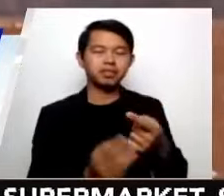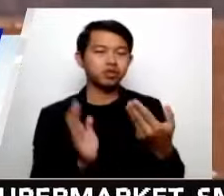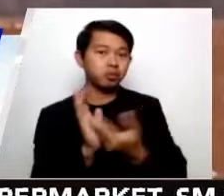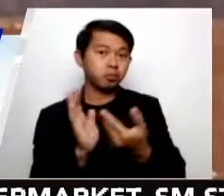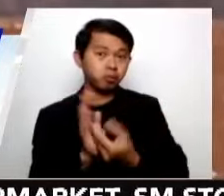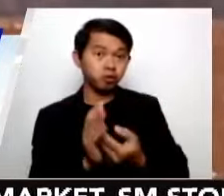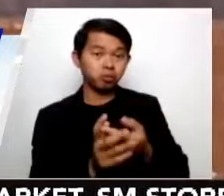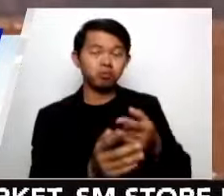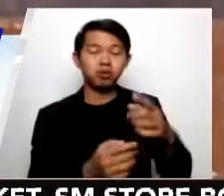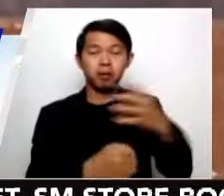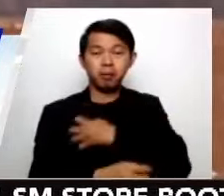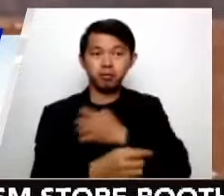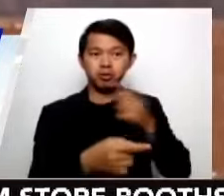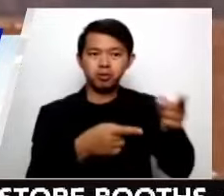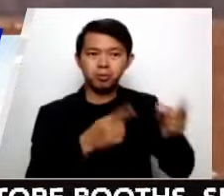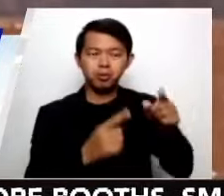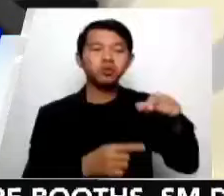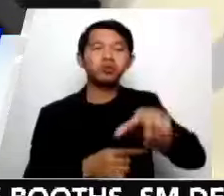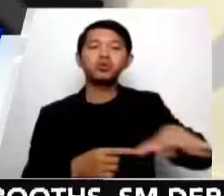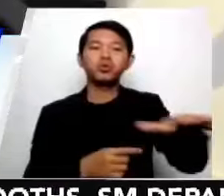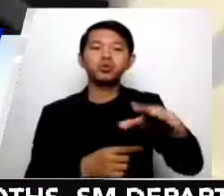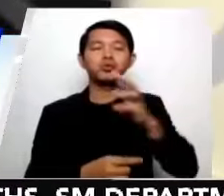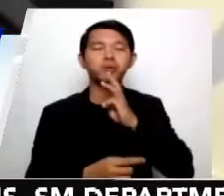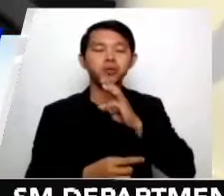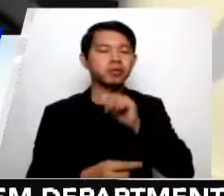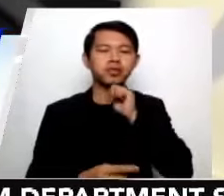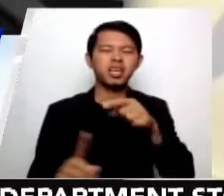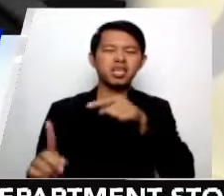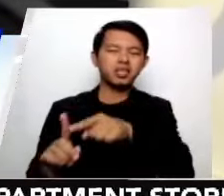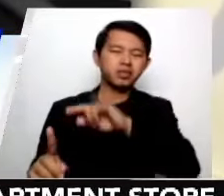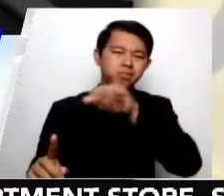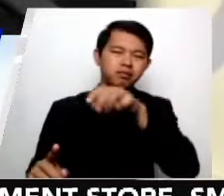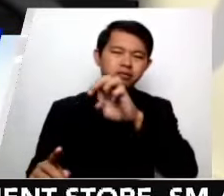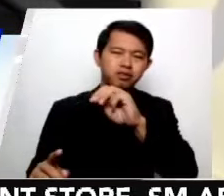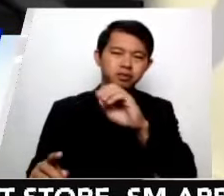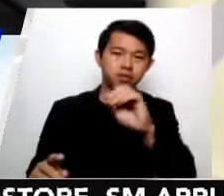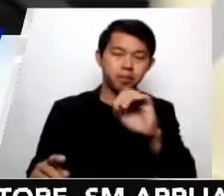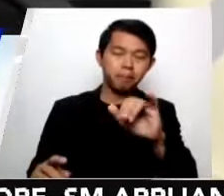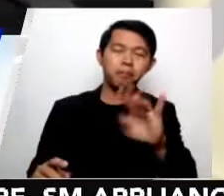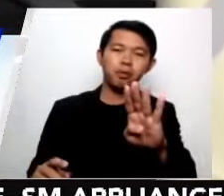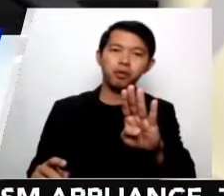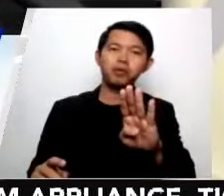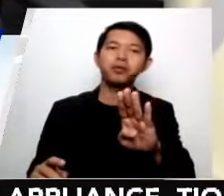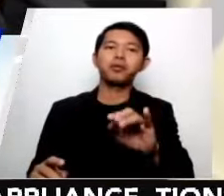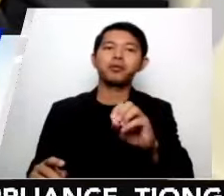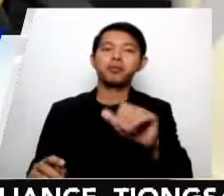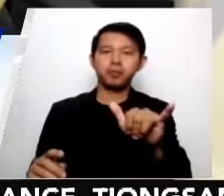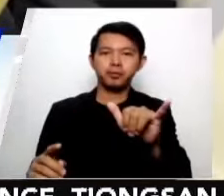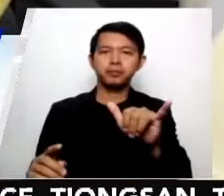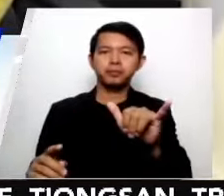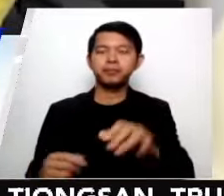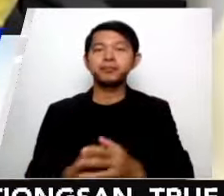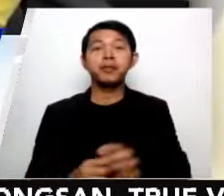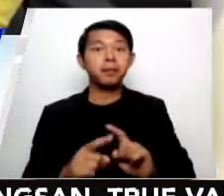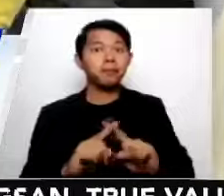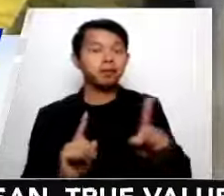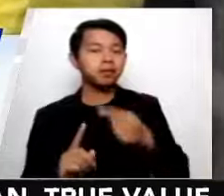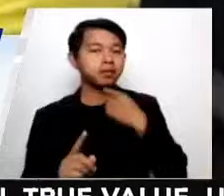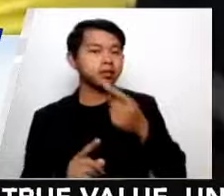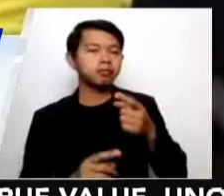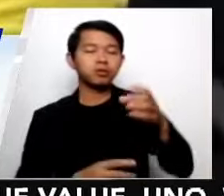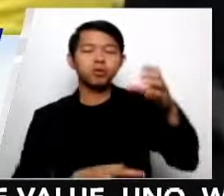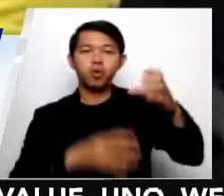kay Jemboy Baltazar. Pero pinapabawas pa ng korte ang naging preventive imprisonment ng